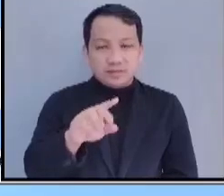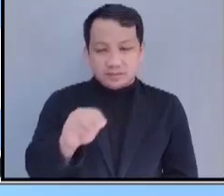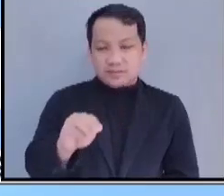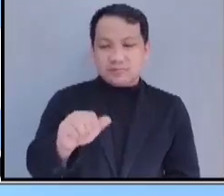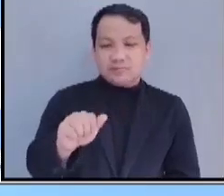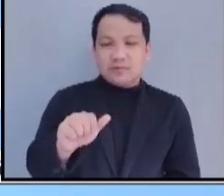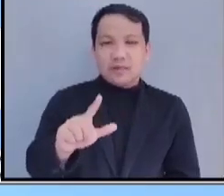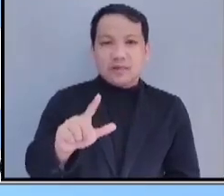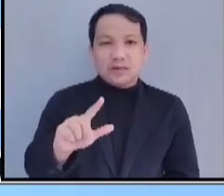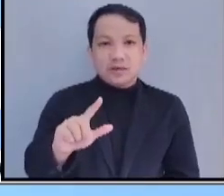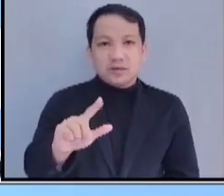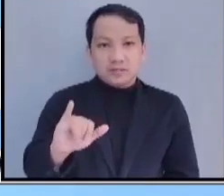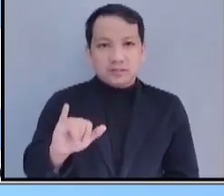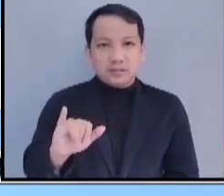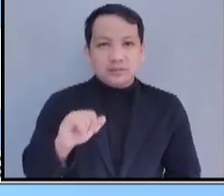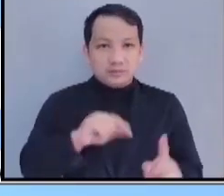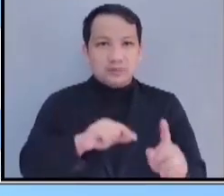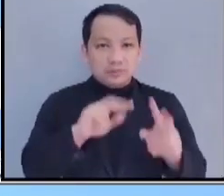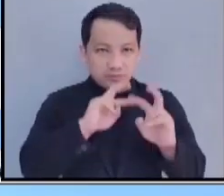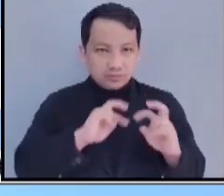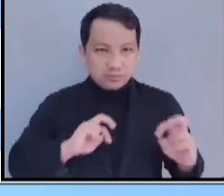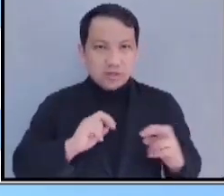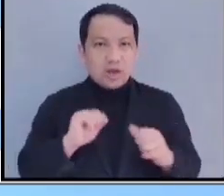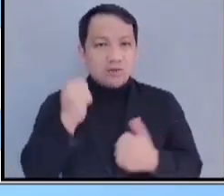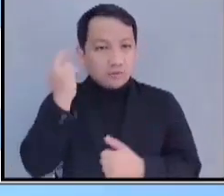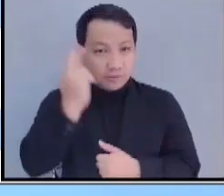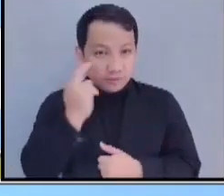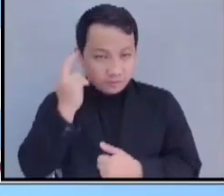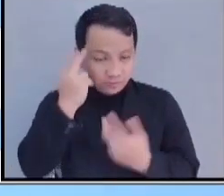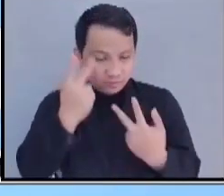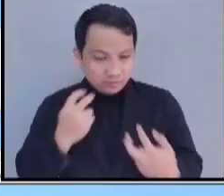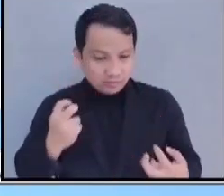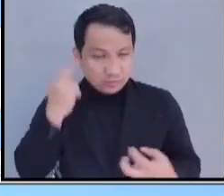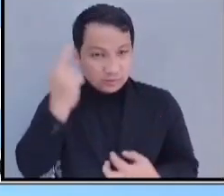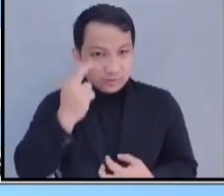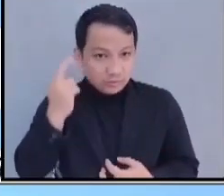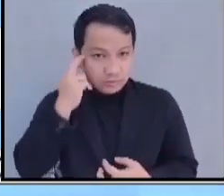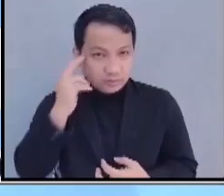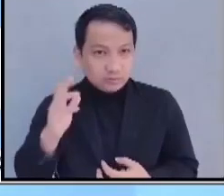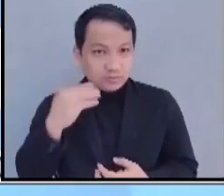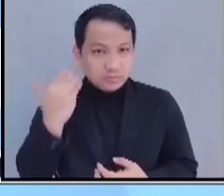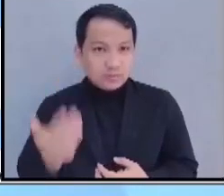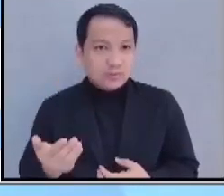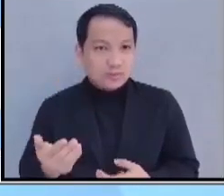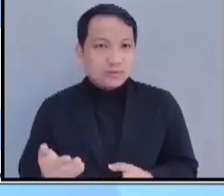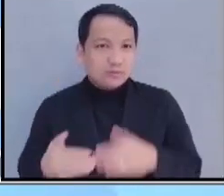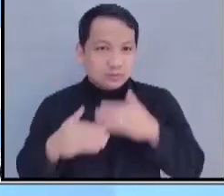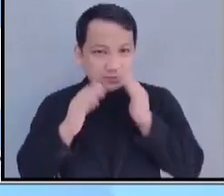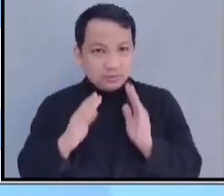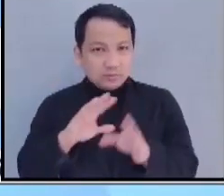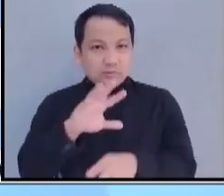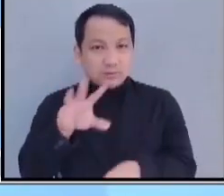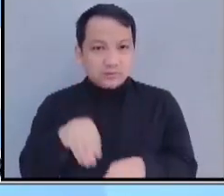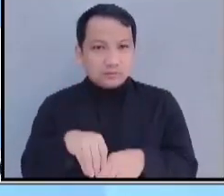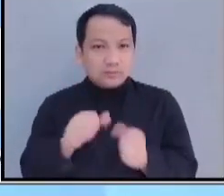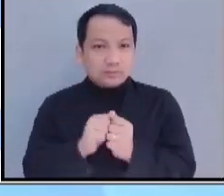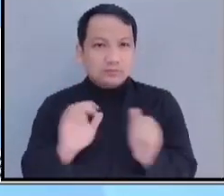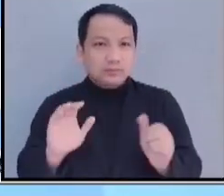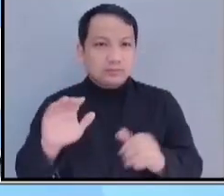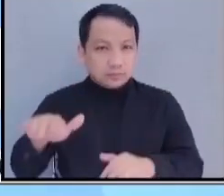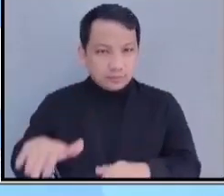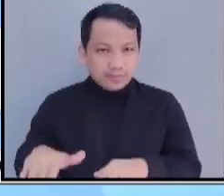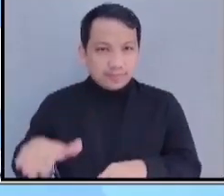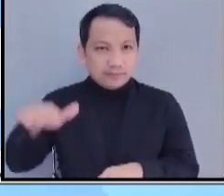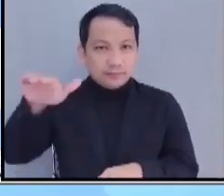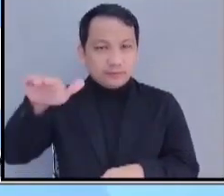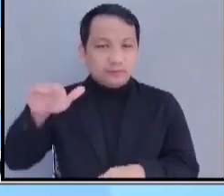kanyang pagkamatay. Nalungkot po ang marami po nating kababayan sa balita para sa kanila. Bahagi si Mali ng kanilang pagkabata.